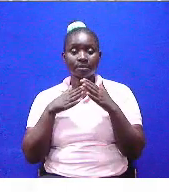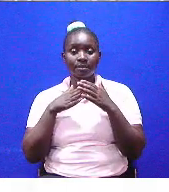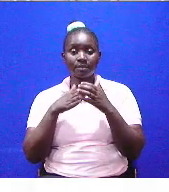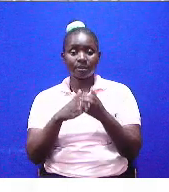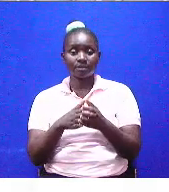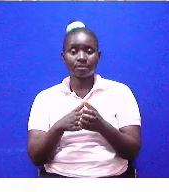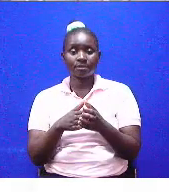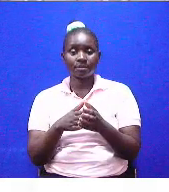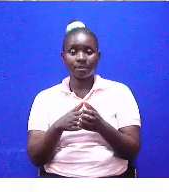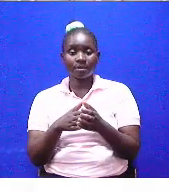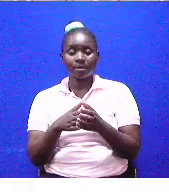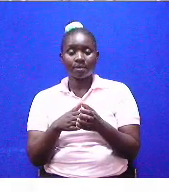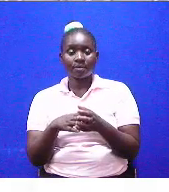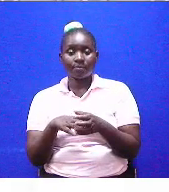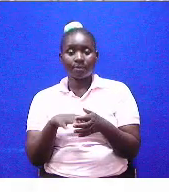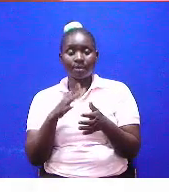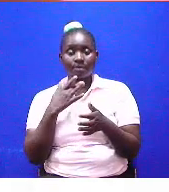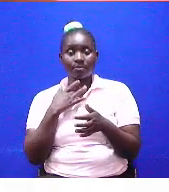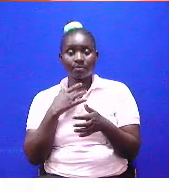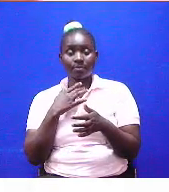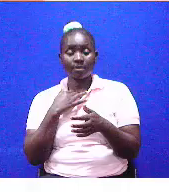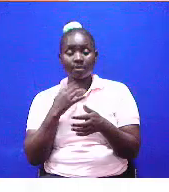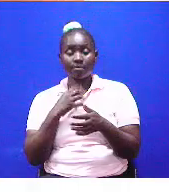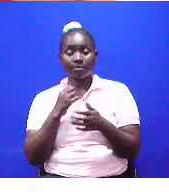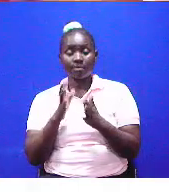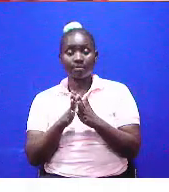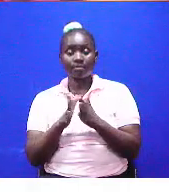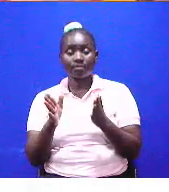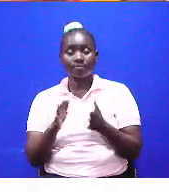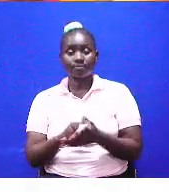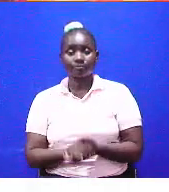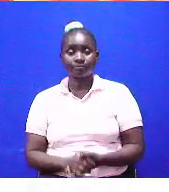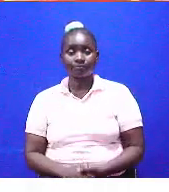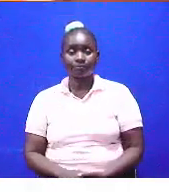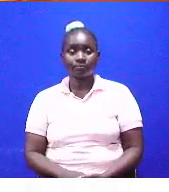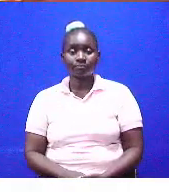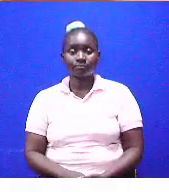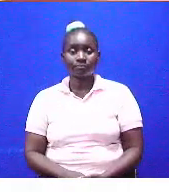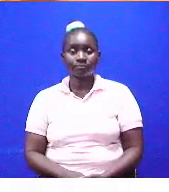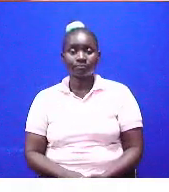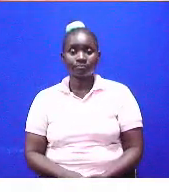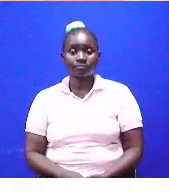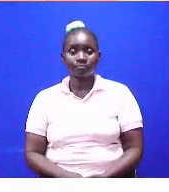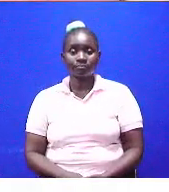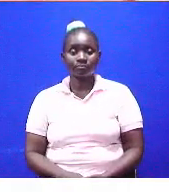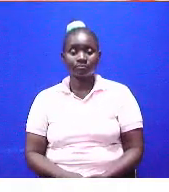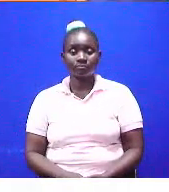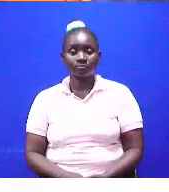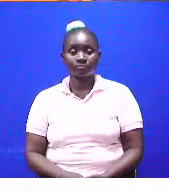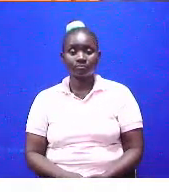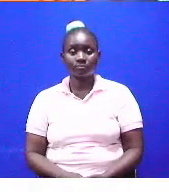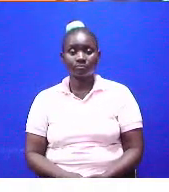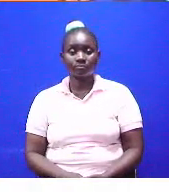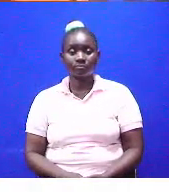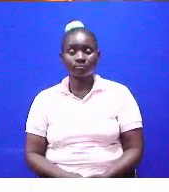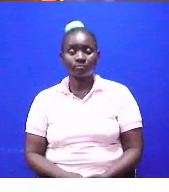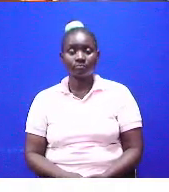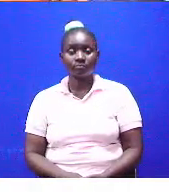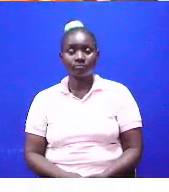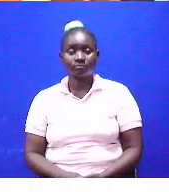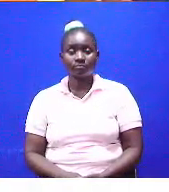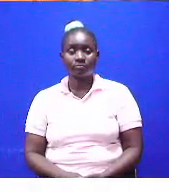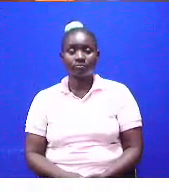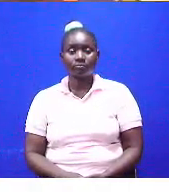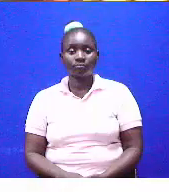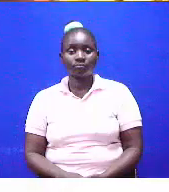ambao unatamanika na kuonekana. Jina la Yesu Kristo tunatangaza amani. Tunaenda kuachilia